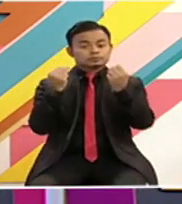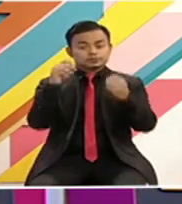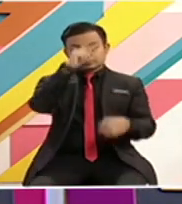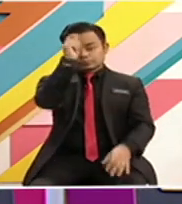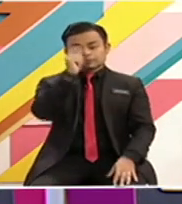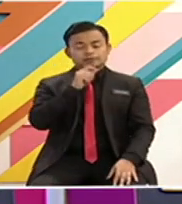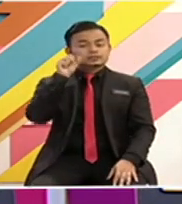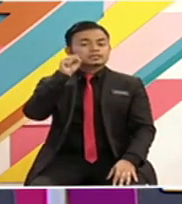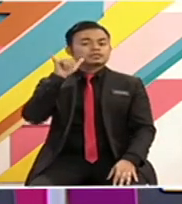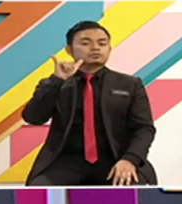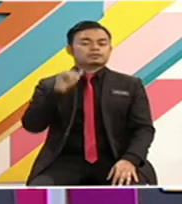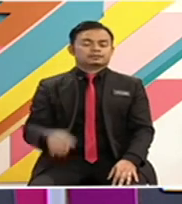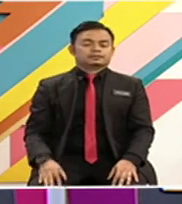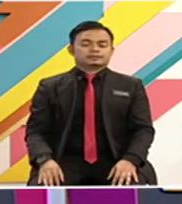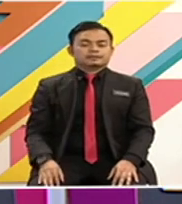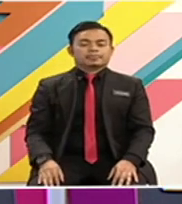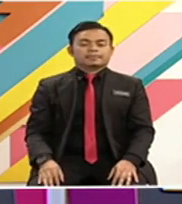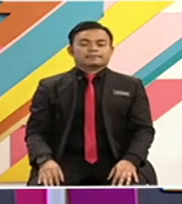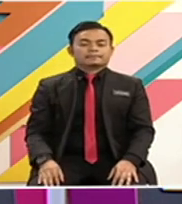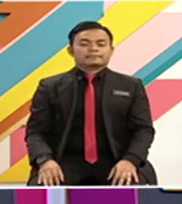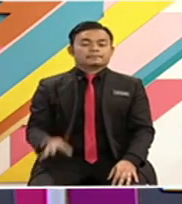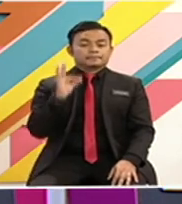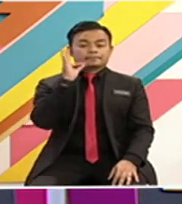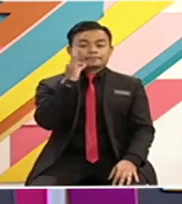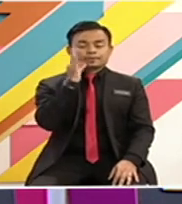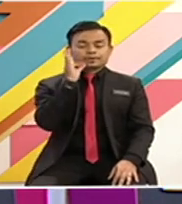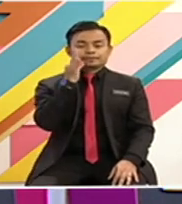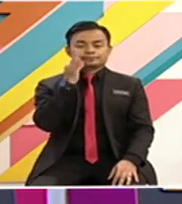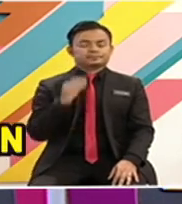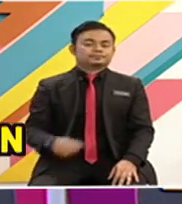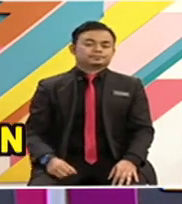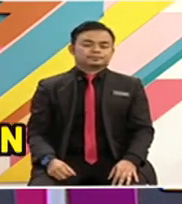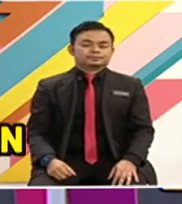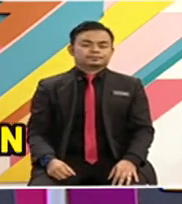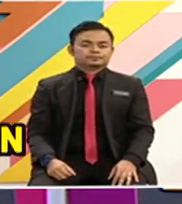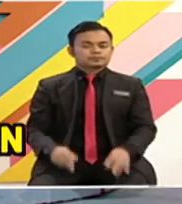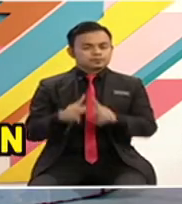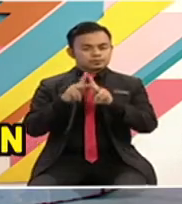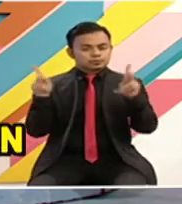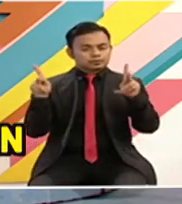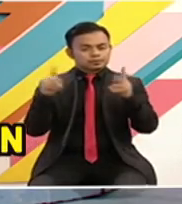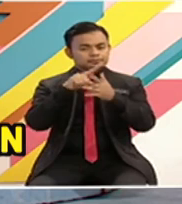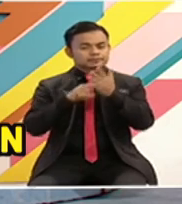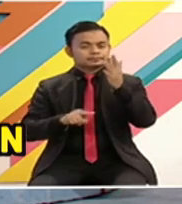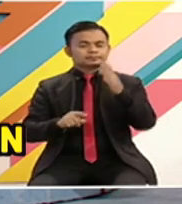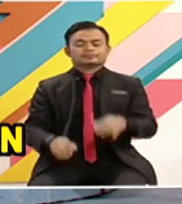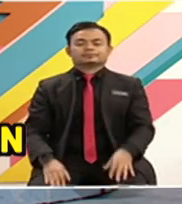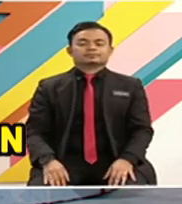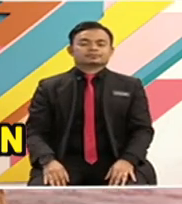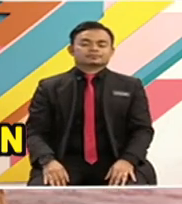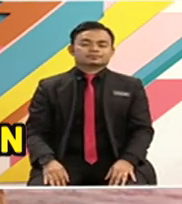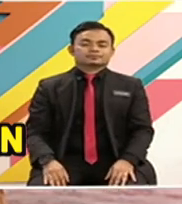manggis nih mau manggil sasikek nih oke kontranya daripada setiap Oke kontrolnya sayur